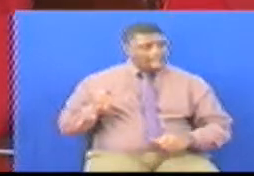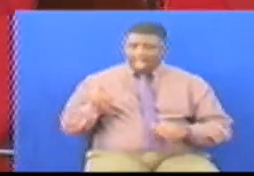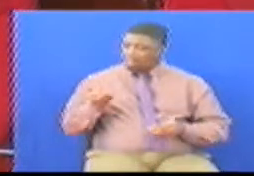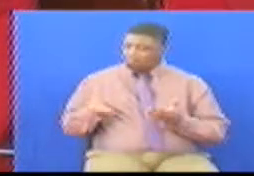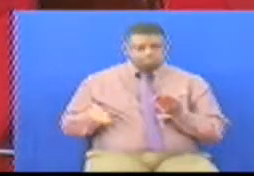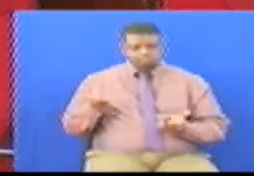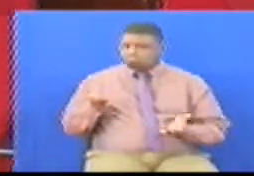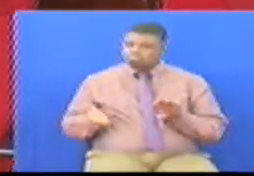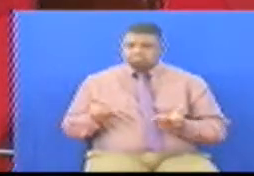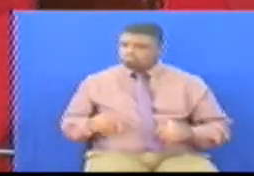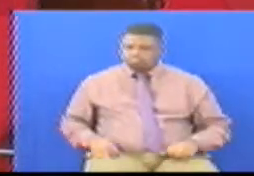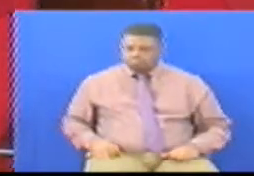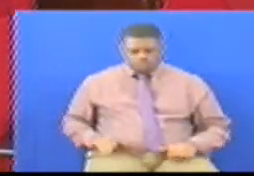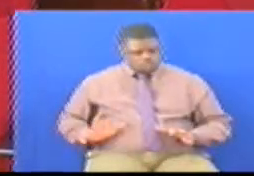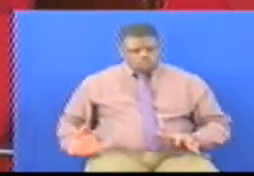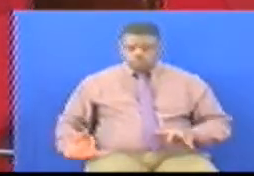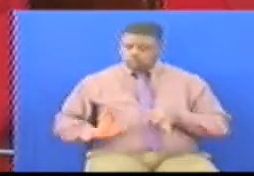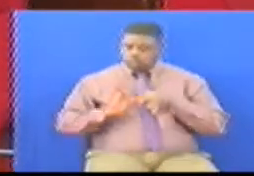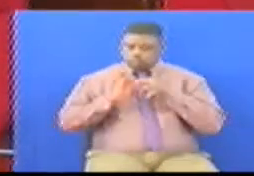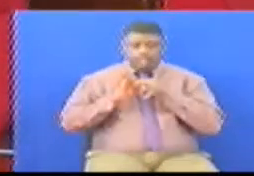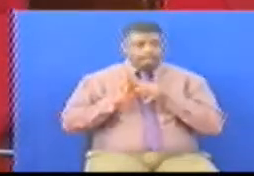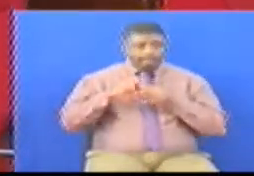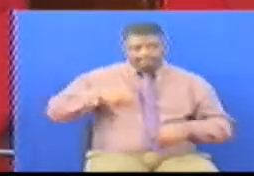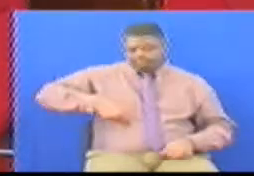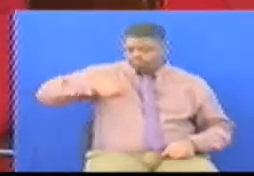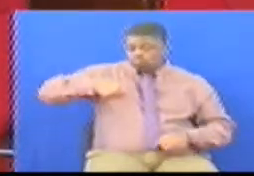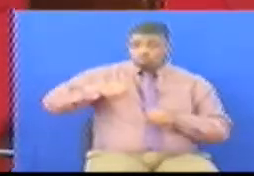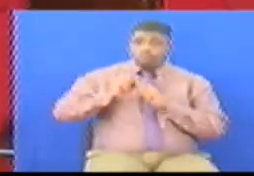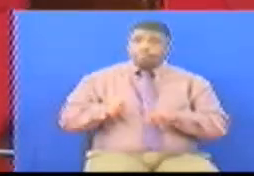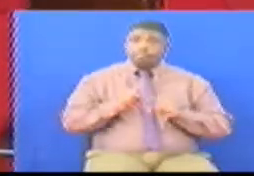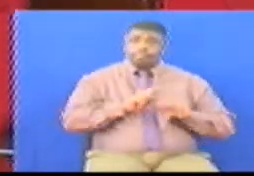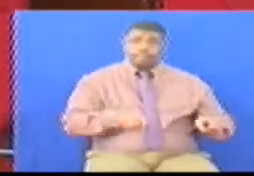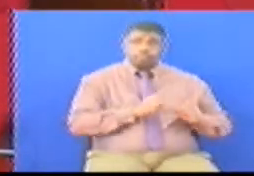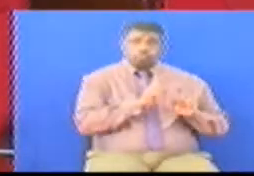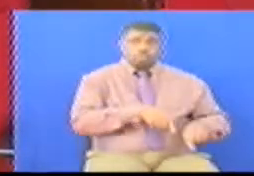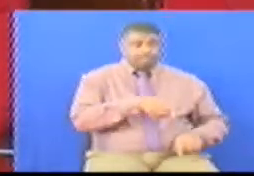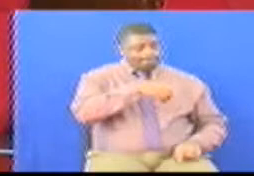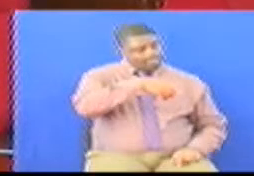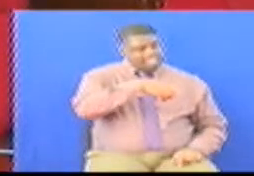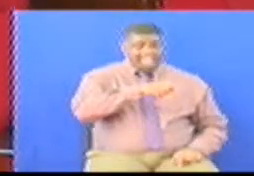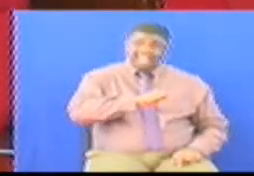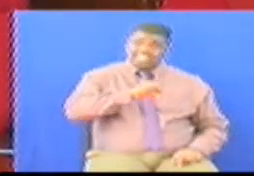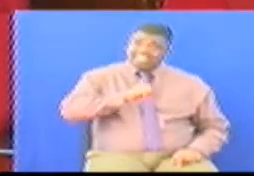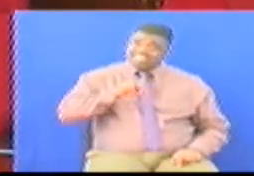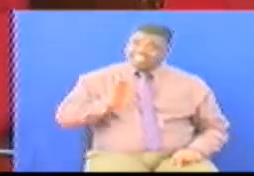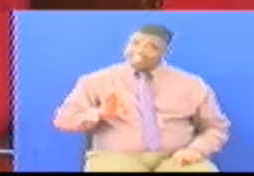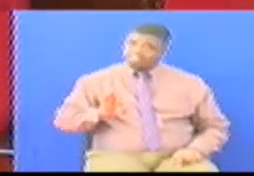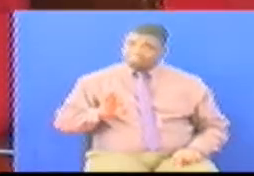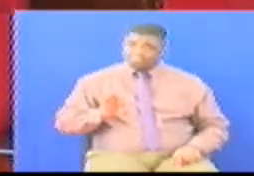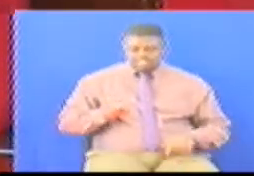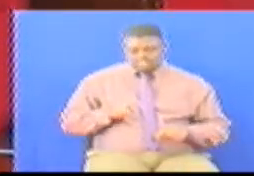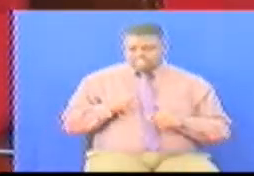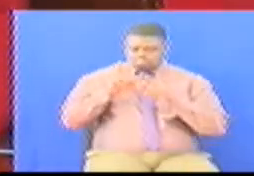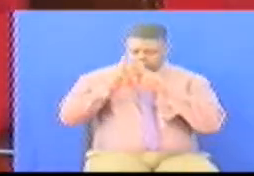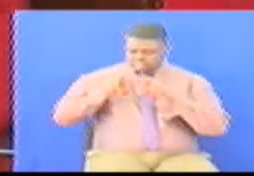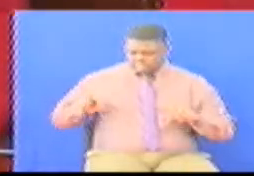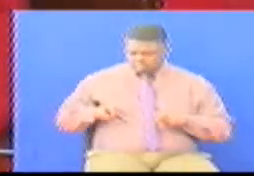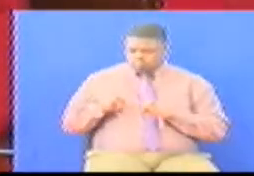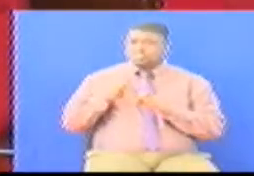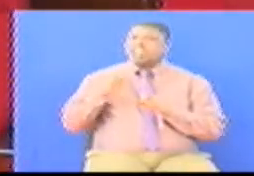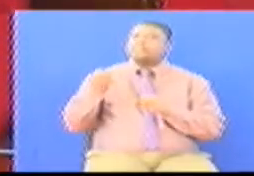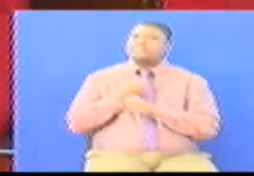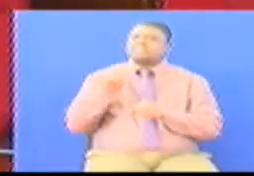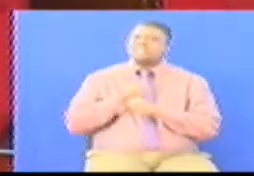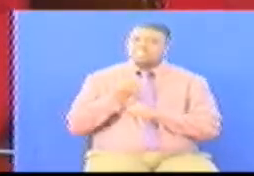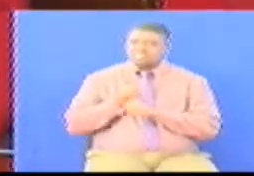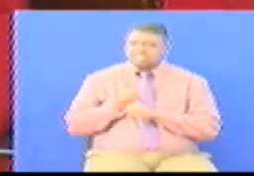Spika, baada ya kuunganishwa kwa mifuko mbalimbali ya jamii na kuwa PSSSF, CAG alitoa mapendekezo kuwa ni muhimu kufanyika